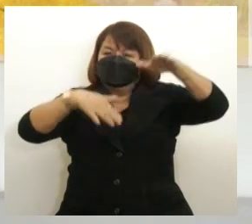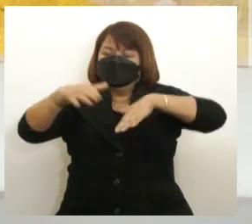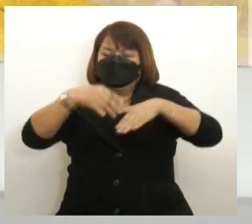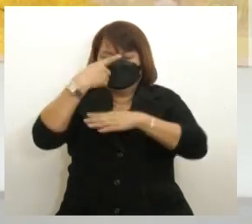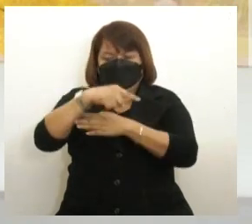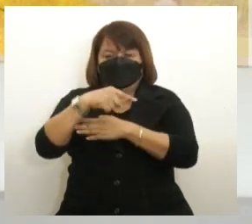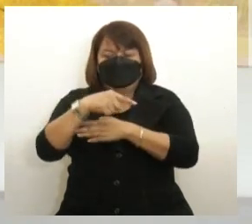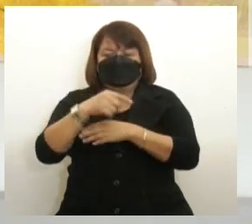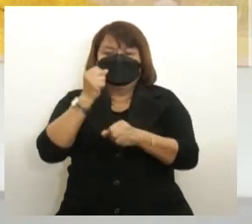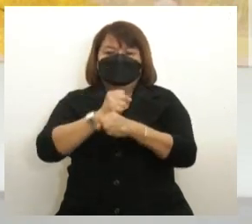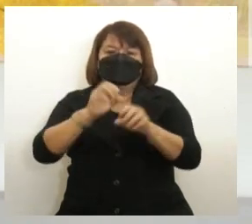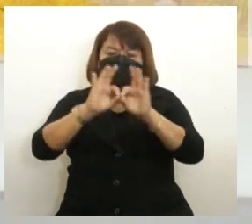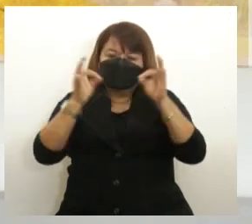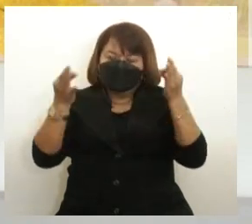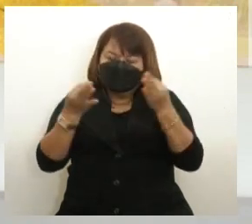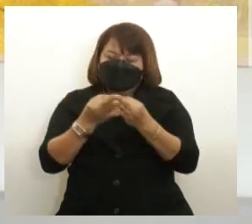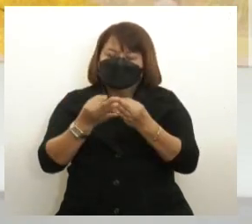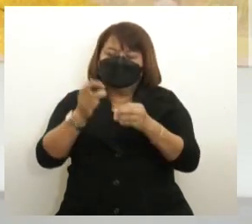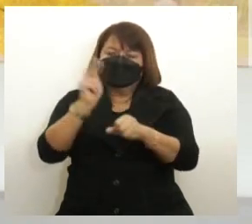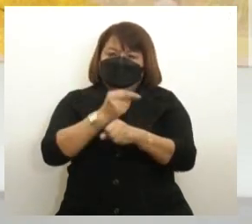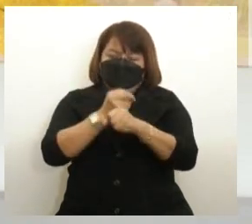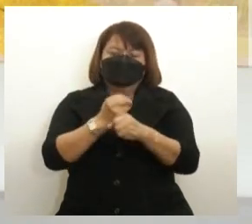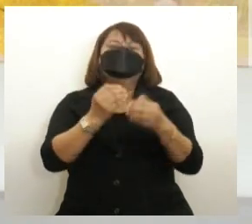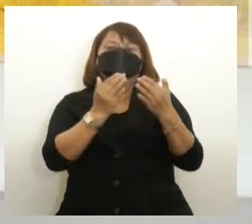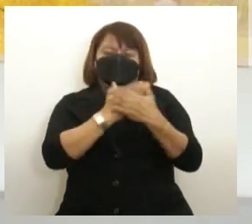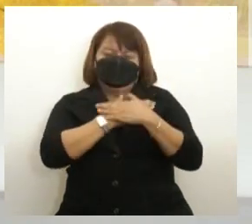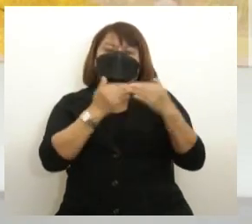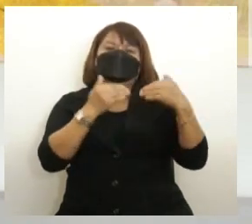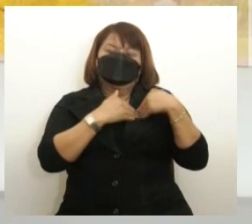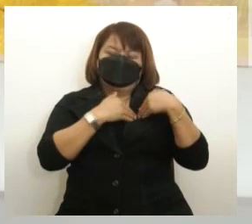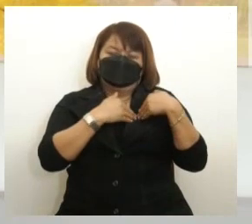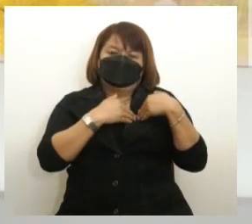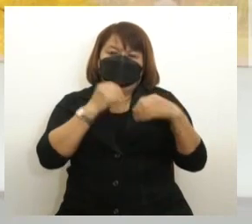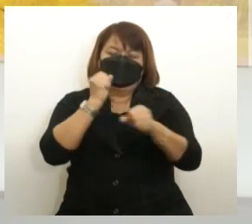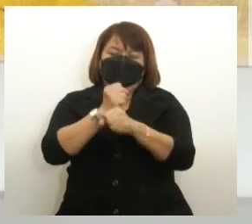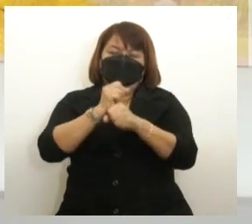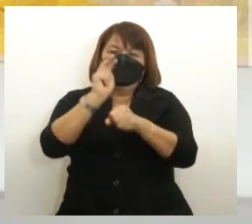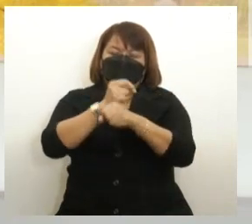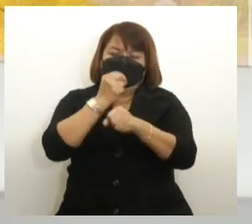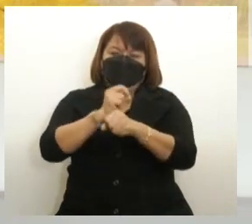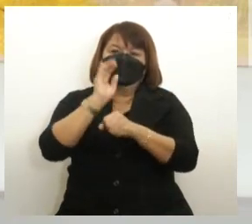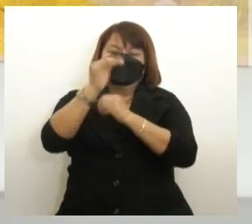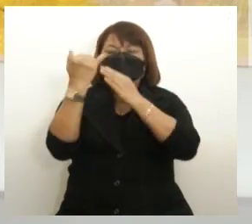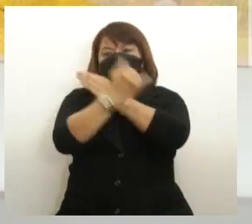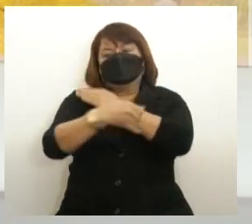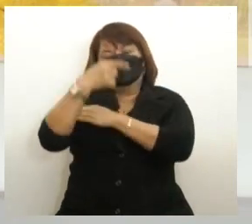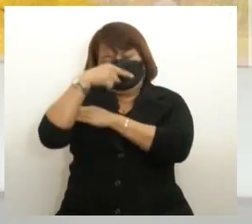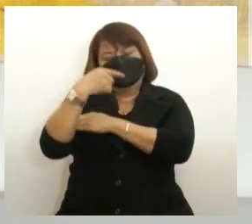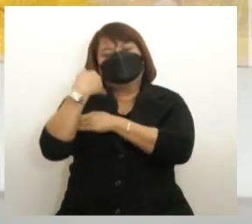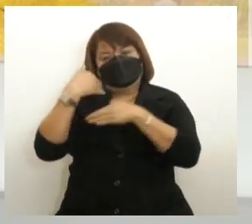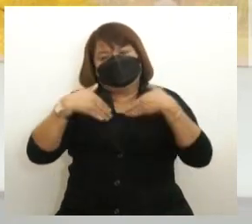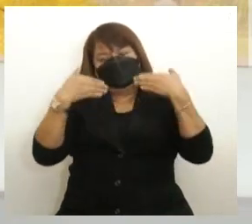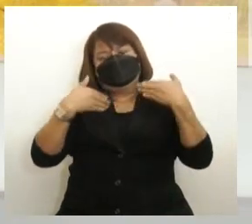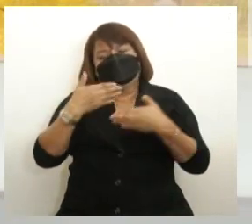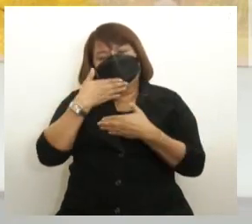าที่ต่อครอบครัวให้ครอบครัวเกิดความอบอุ่นและปฏิบัติหน้าที่ต่อประเทศชาติให้ผาสุกต่อไปอันนี้ก็คือสิ่ง